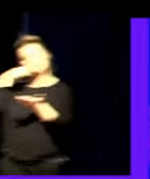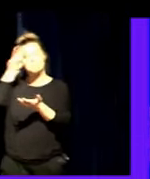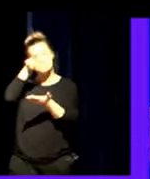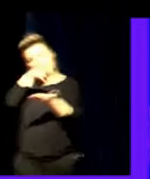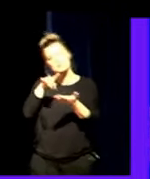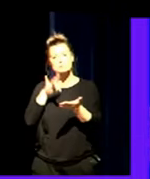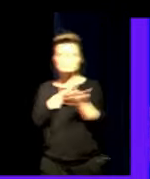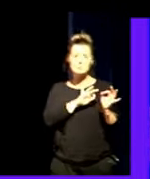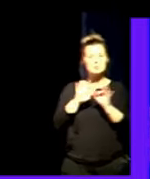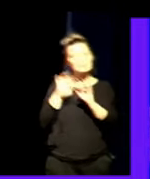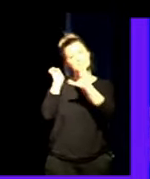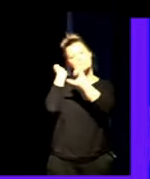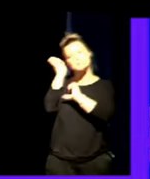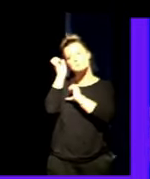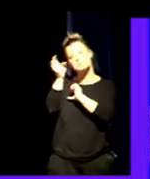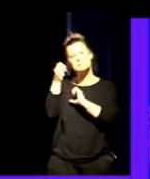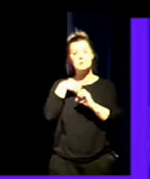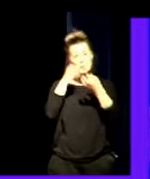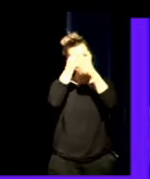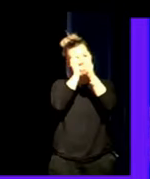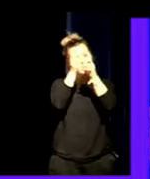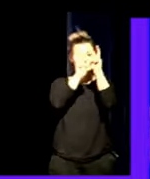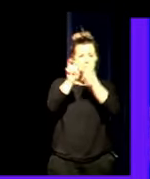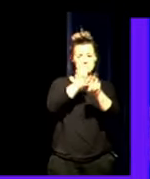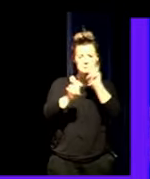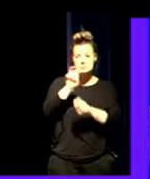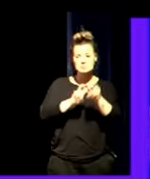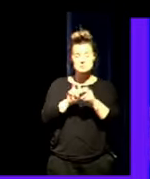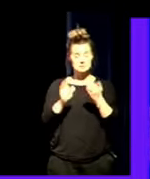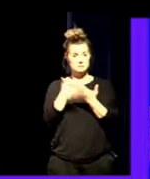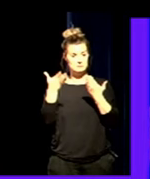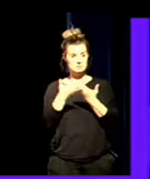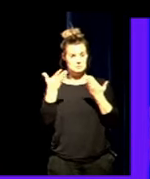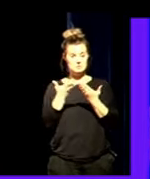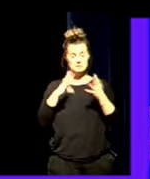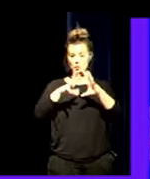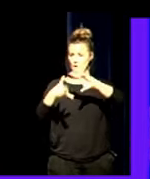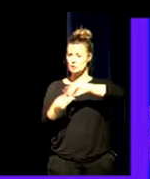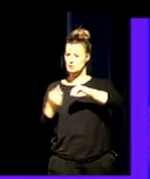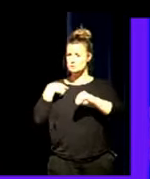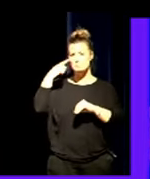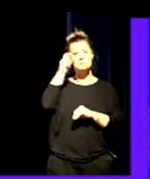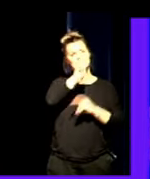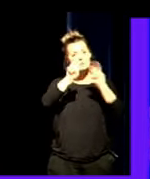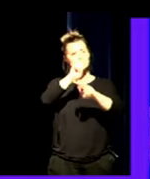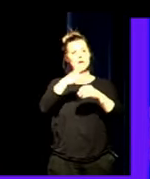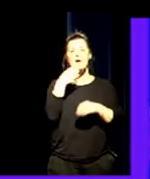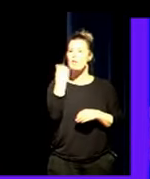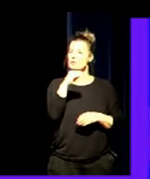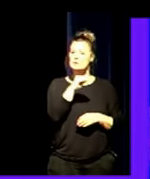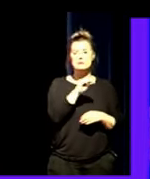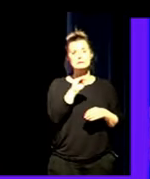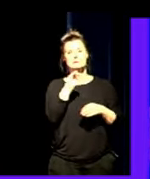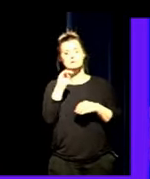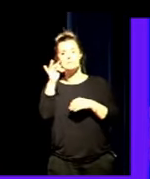aurkezpena, behiratzen nuen Google, hori berdinetan, eta ipin egin nuen. Adolescentes y tecnologías.